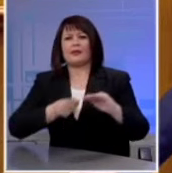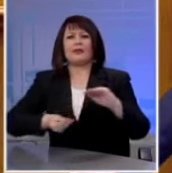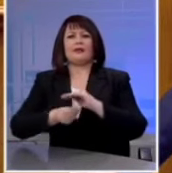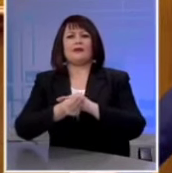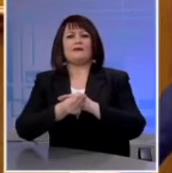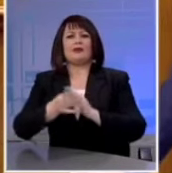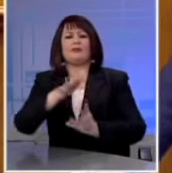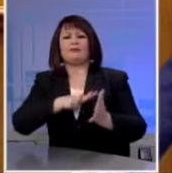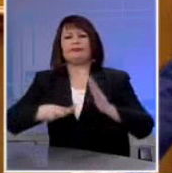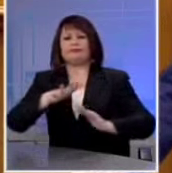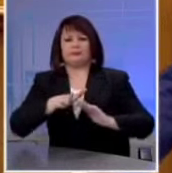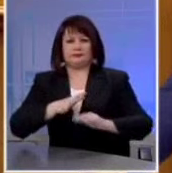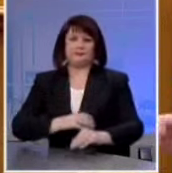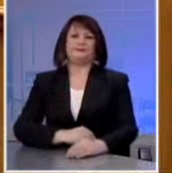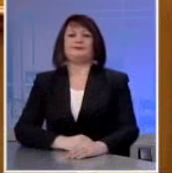τη διαπλοκή.